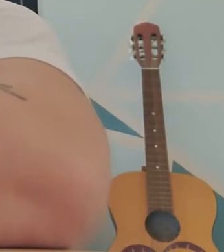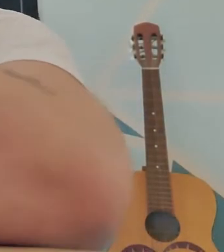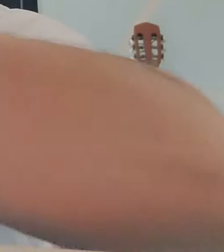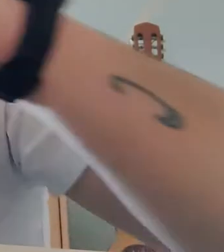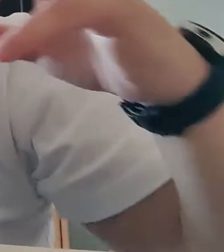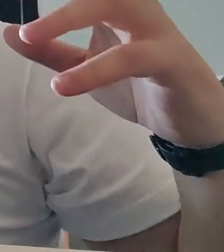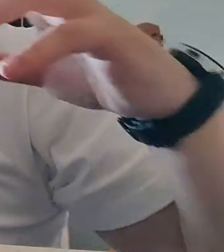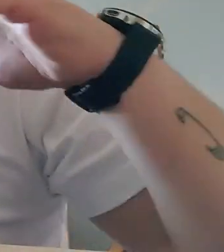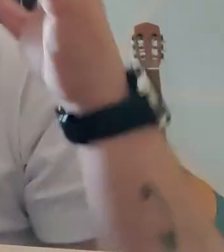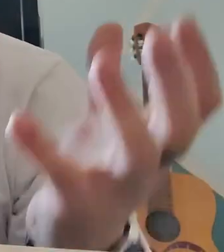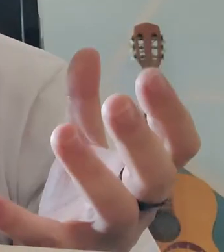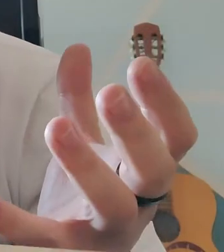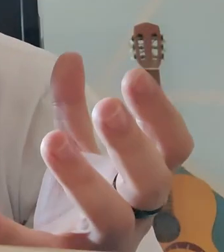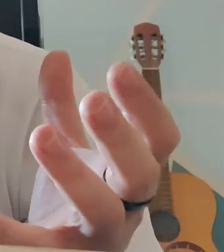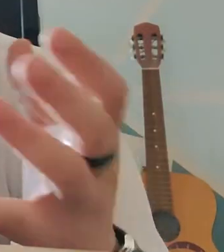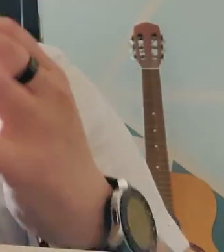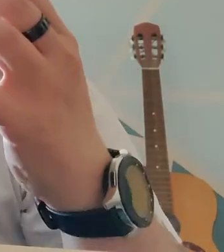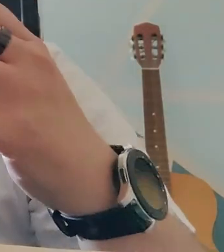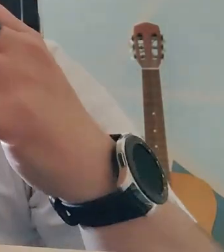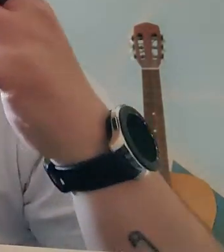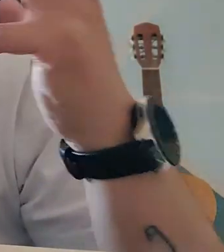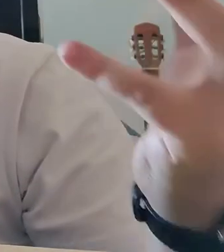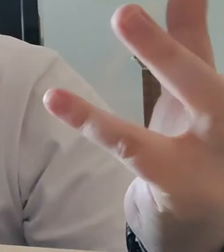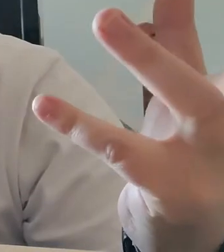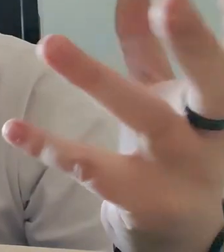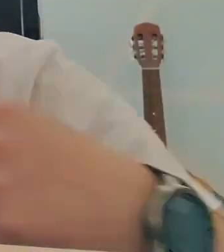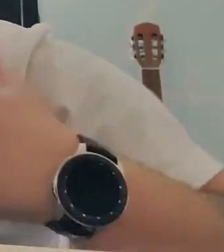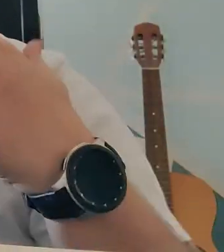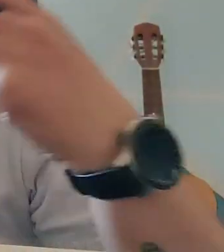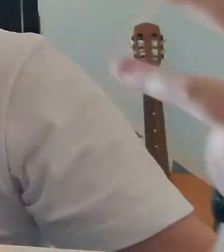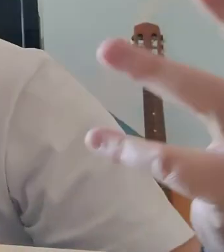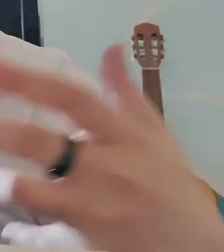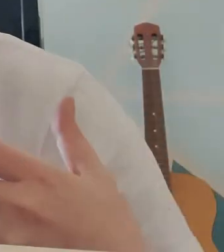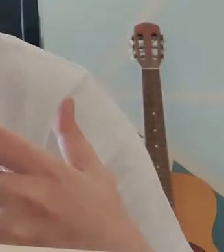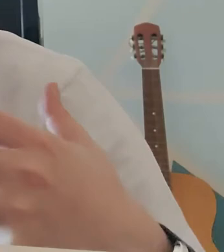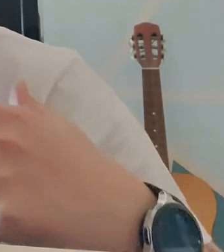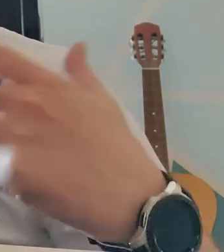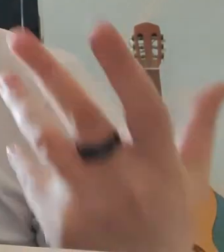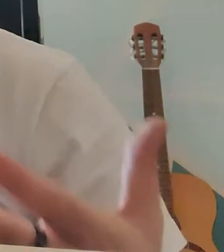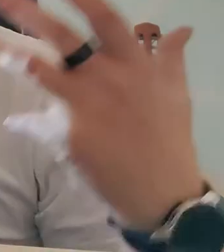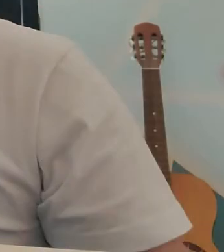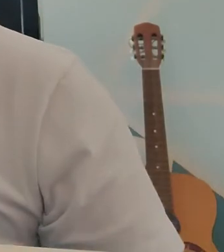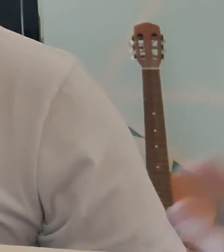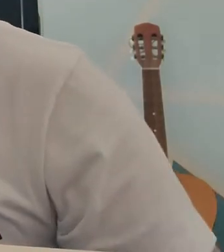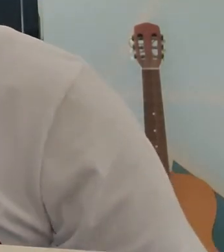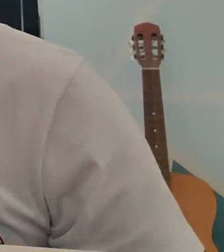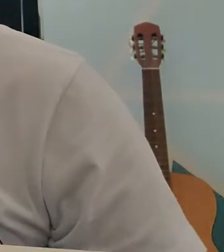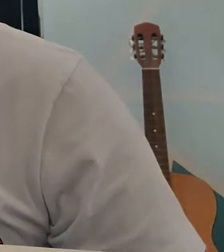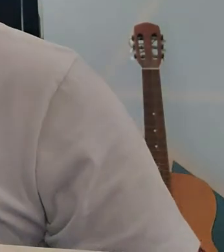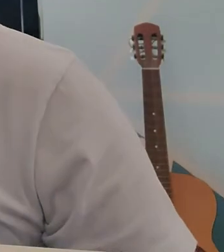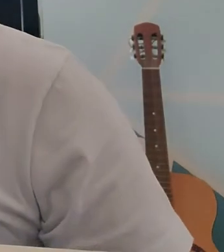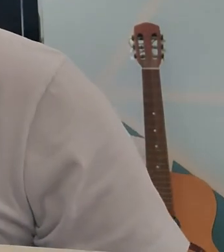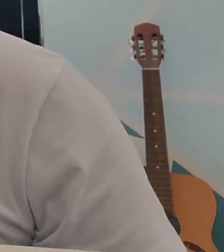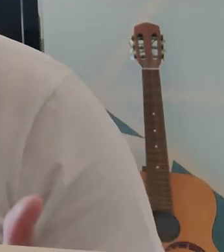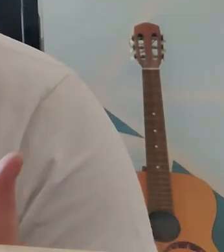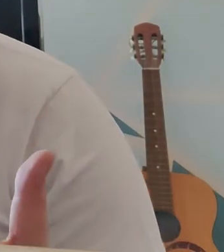okay, kužim, kad su, ne znam, obiteljski ručkovi i Božić Uskrs, pa je burica, mlinci, francuska, pa ono, no jedeš se, prekrižiš